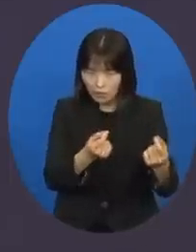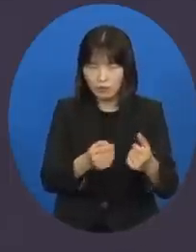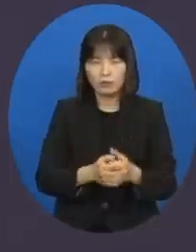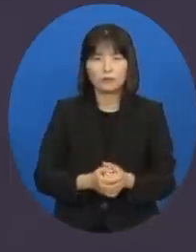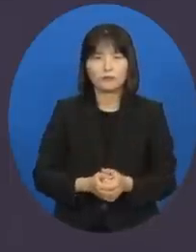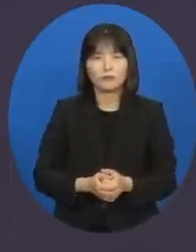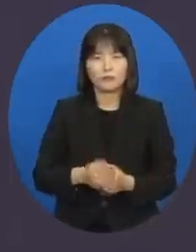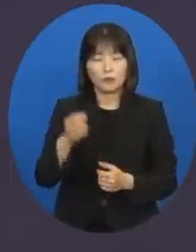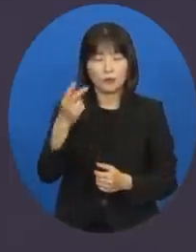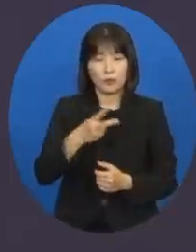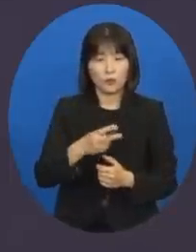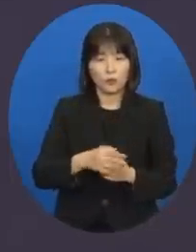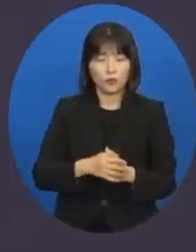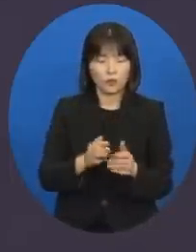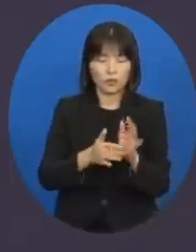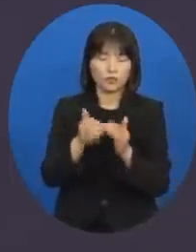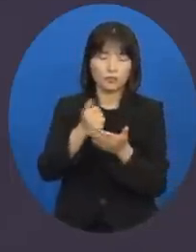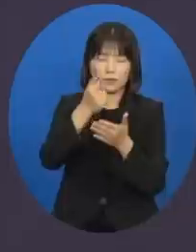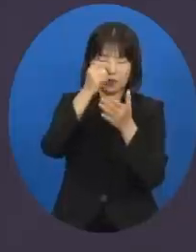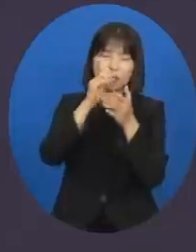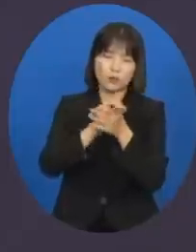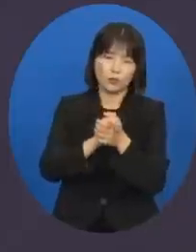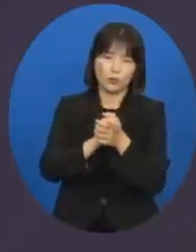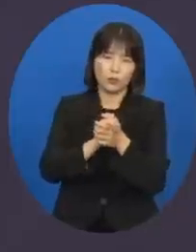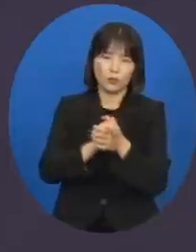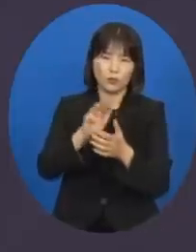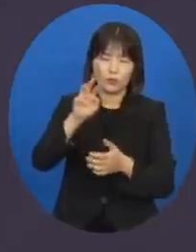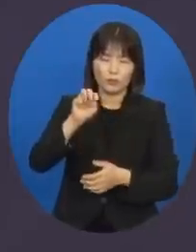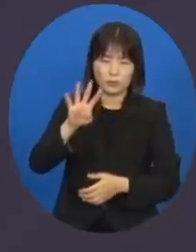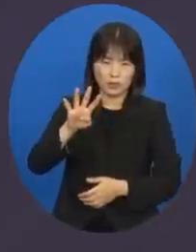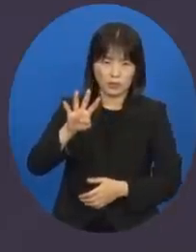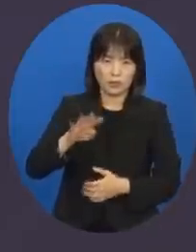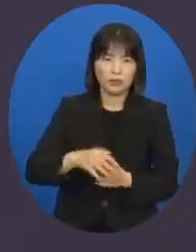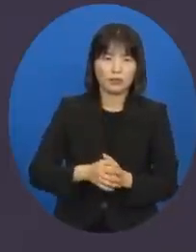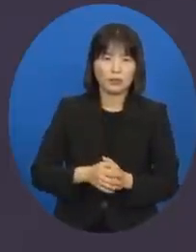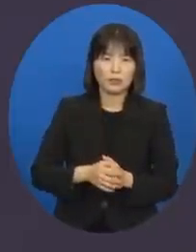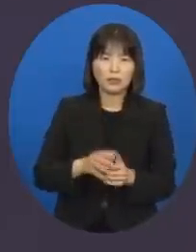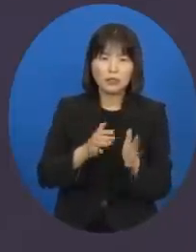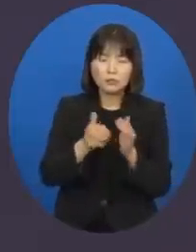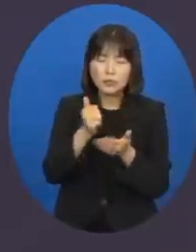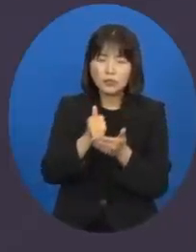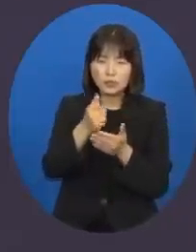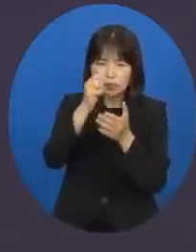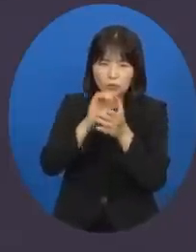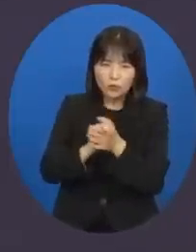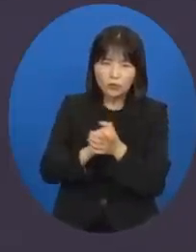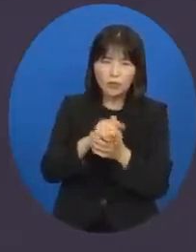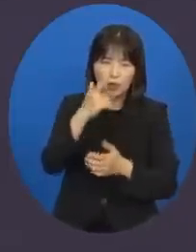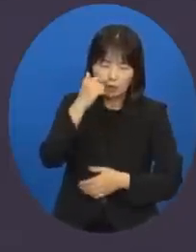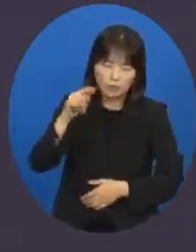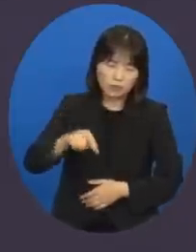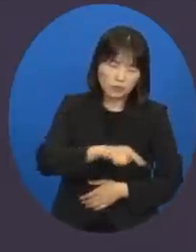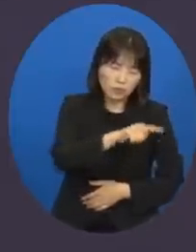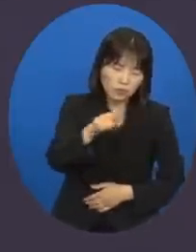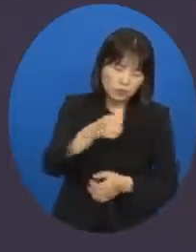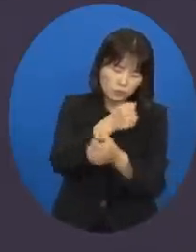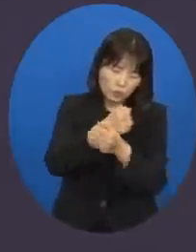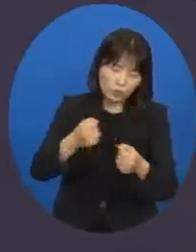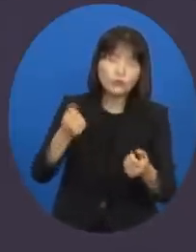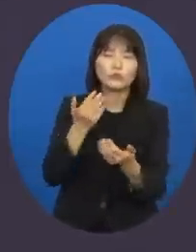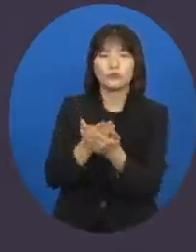바로 예수님의 기도죠. 34절입니다. 이에 예수께서 이르시되 아버지 저들을 사하여